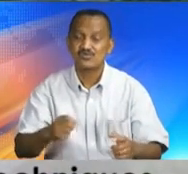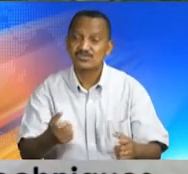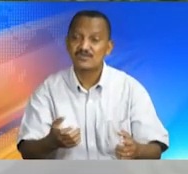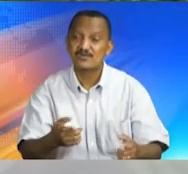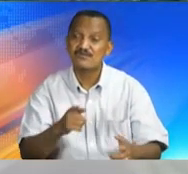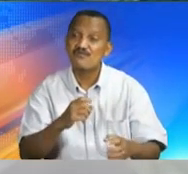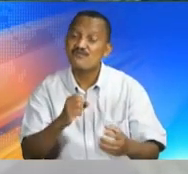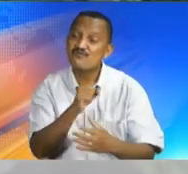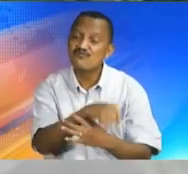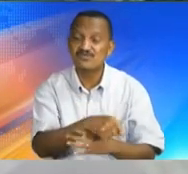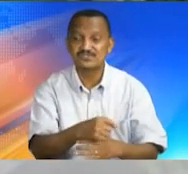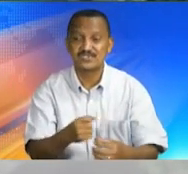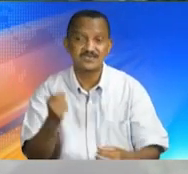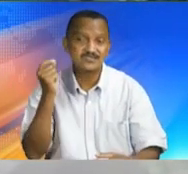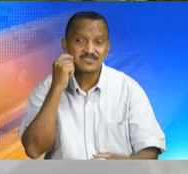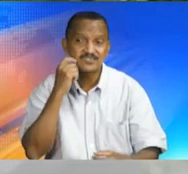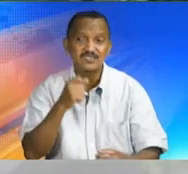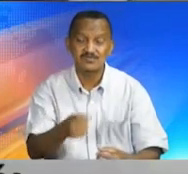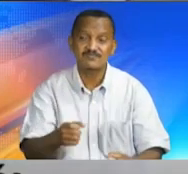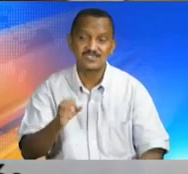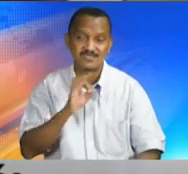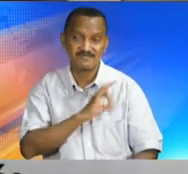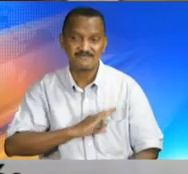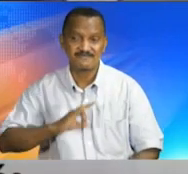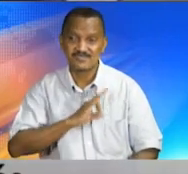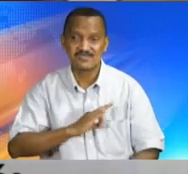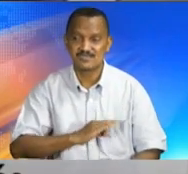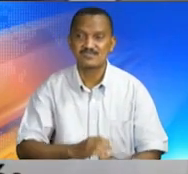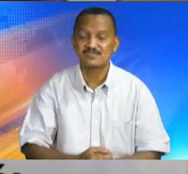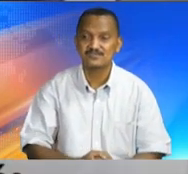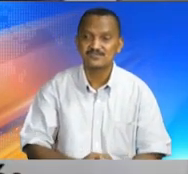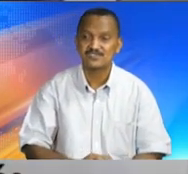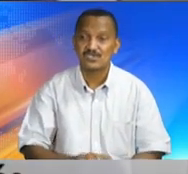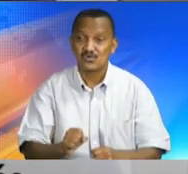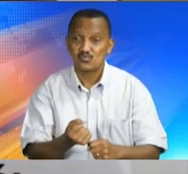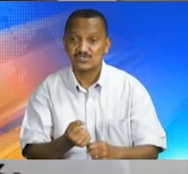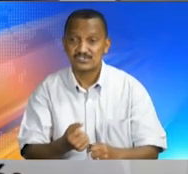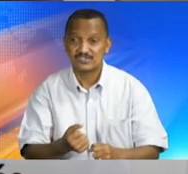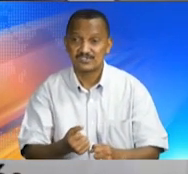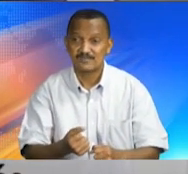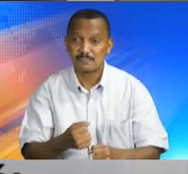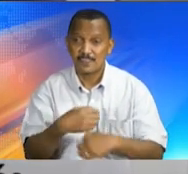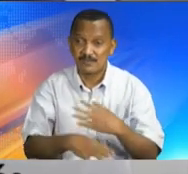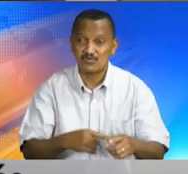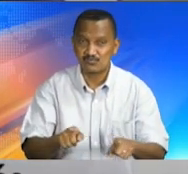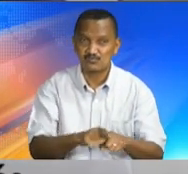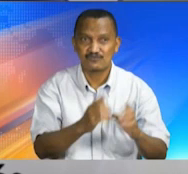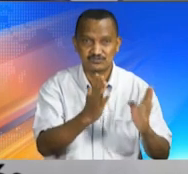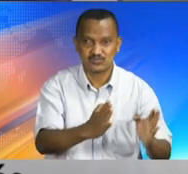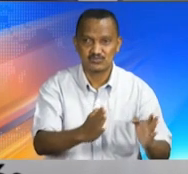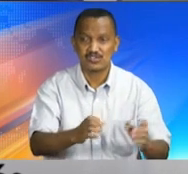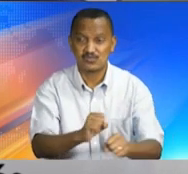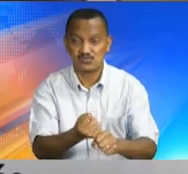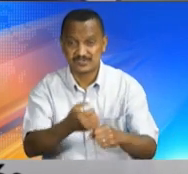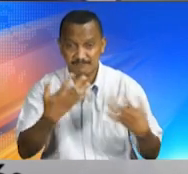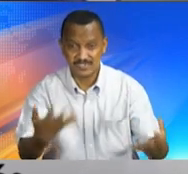ny vokatra tantely indrindra eo amin'ny tsena iraisam-pirenena. Raha hiditra amin'le sehatra aloha zany a de tena efa tena farany efa sy mora satria efa